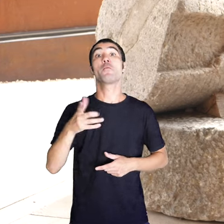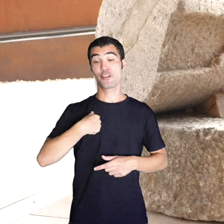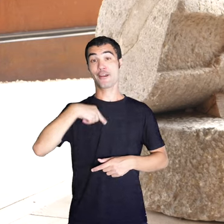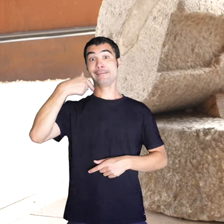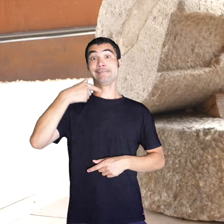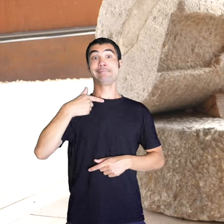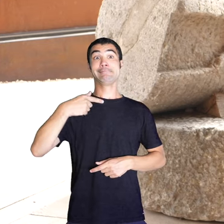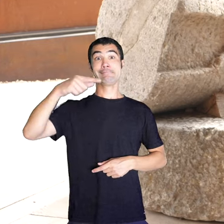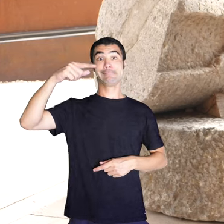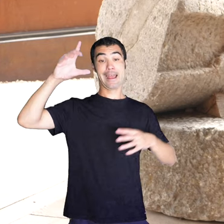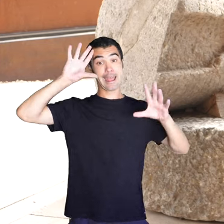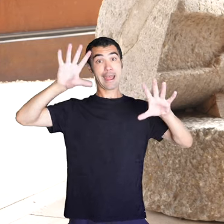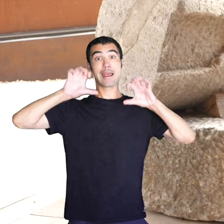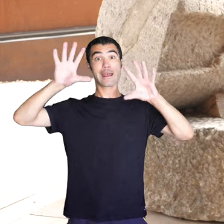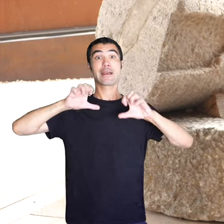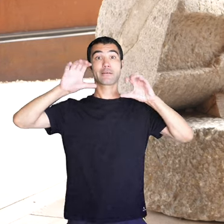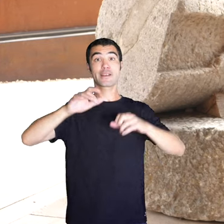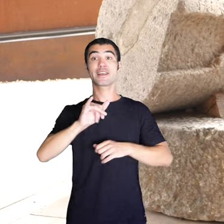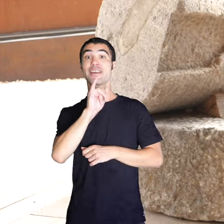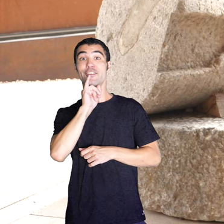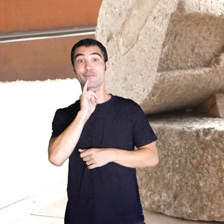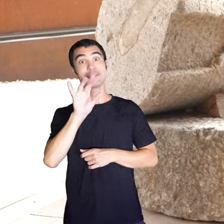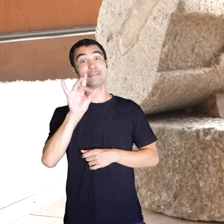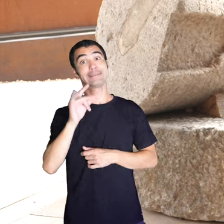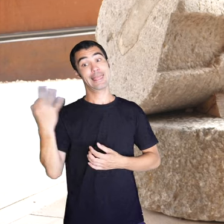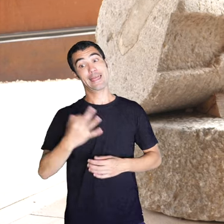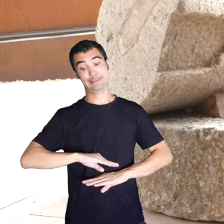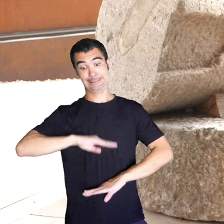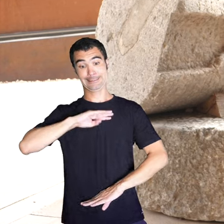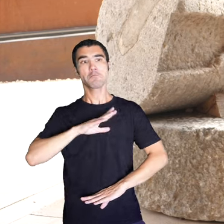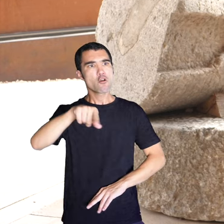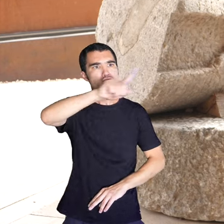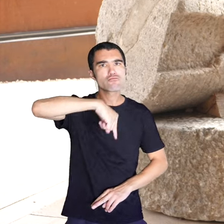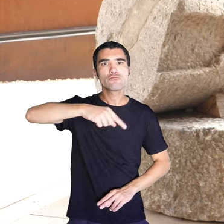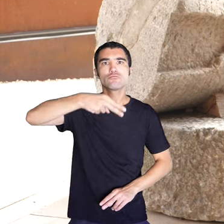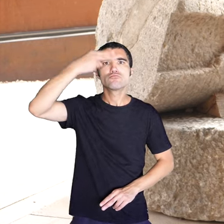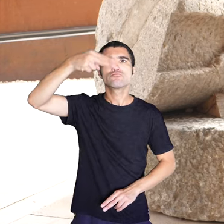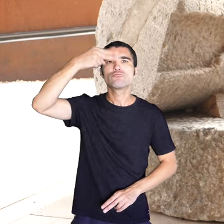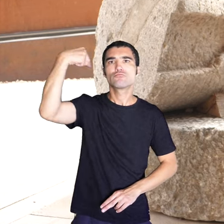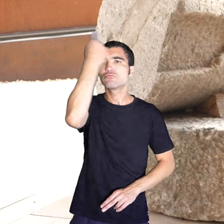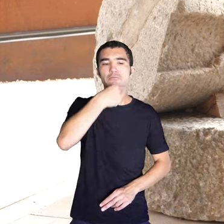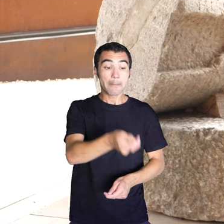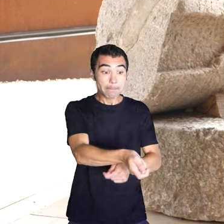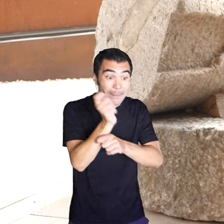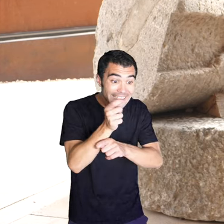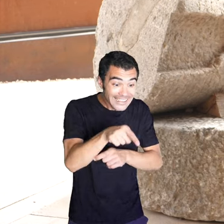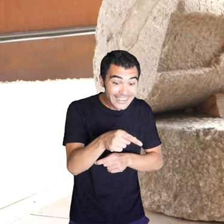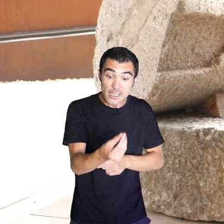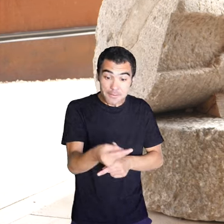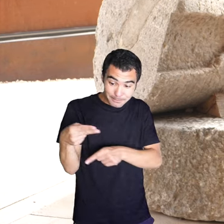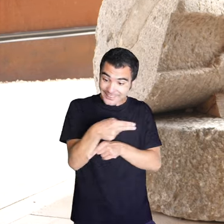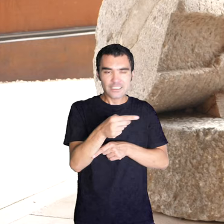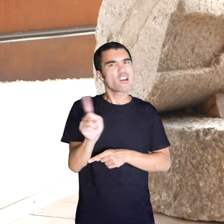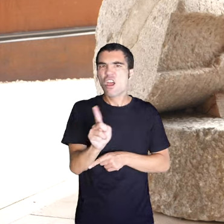sí. Però vols gent interessada no en que fas peix,